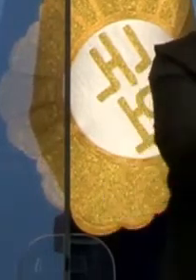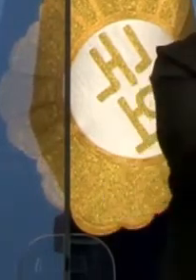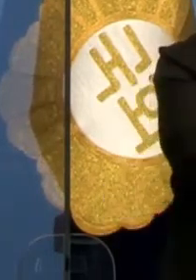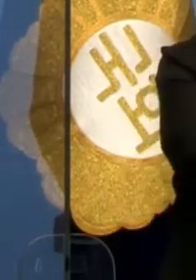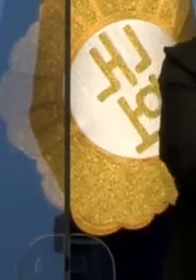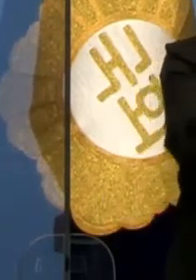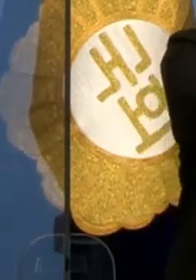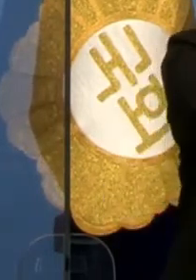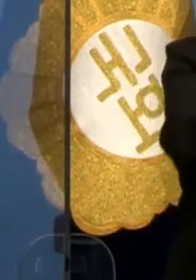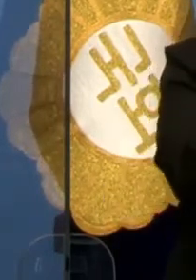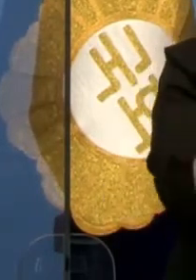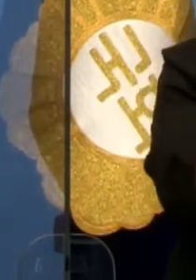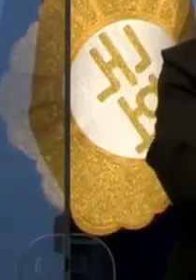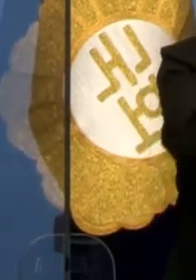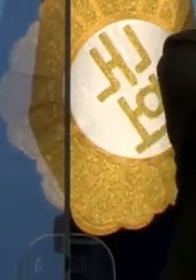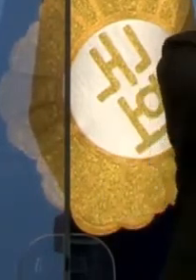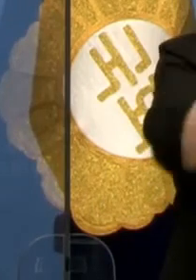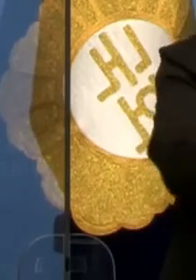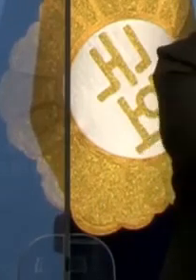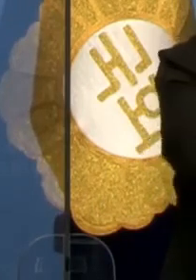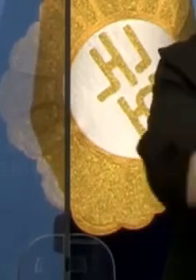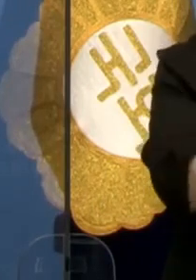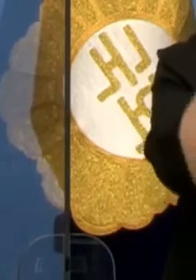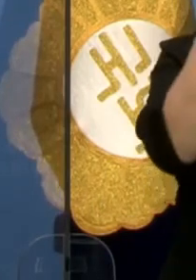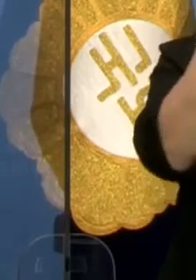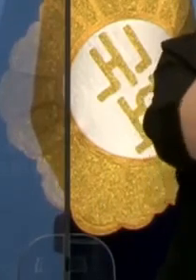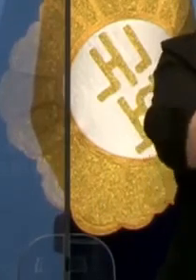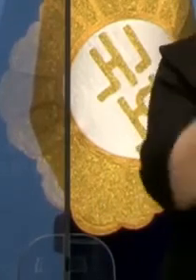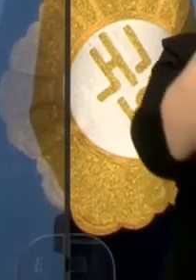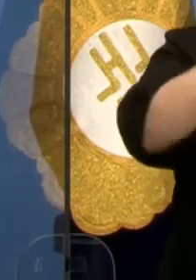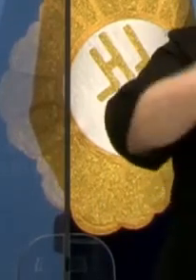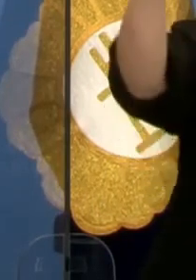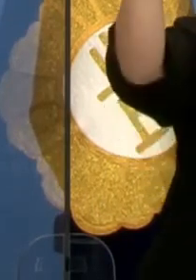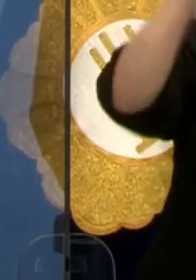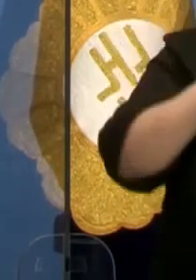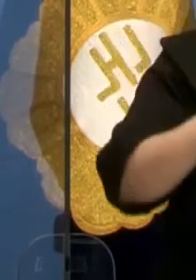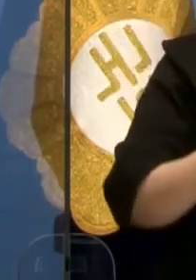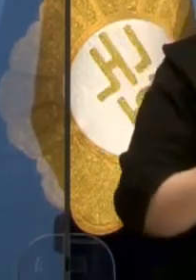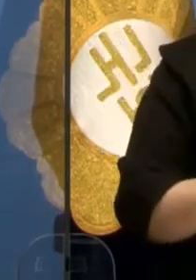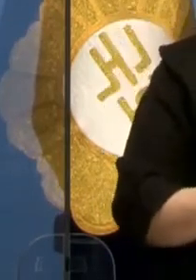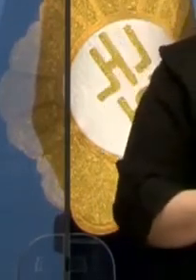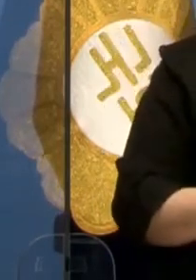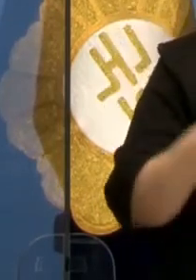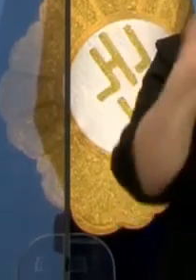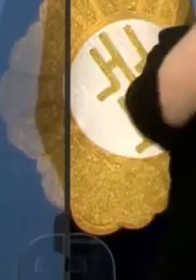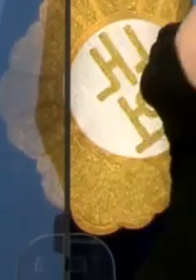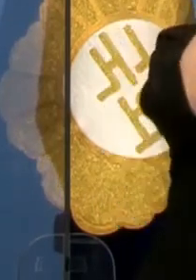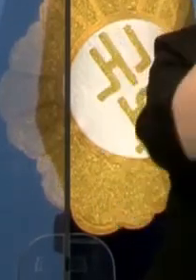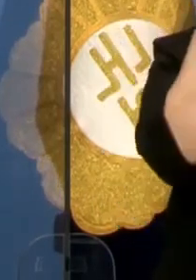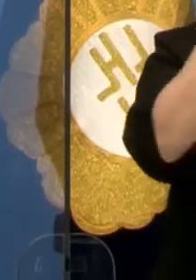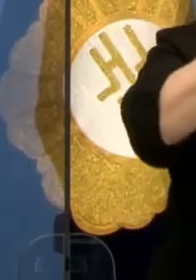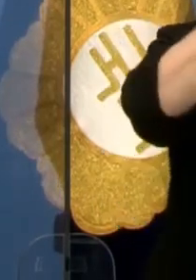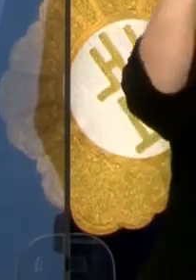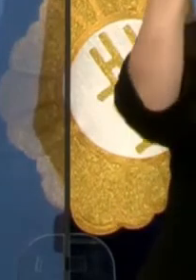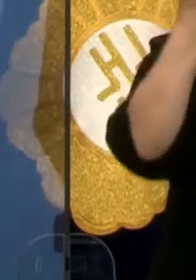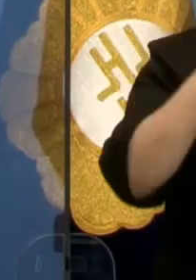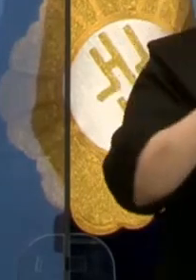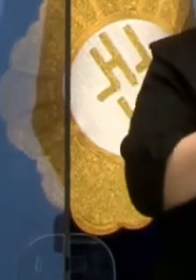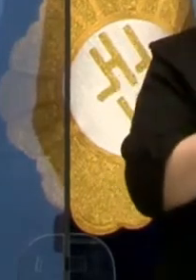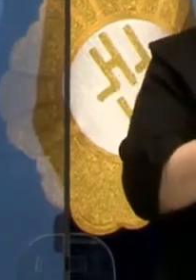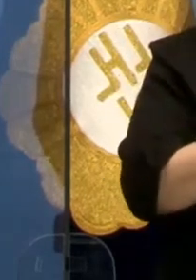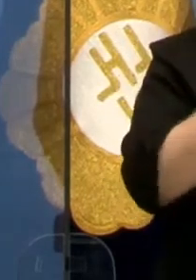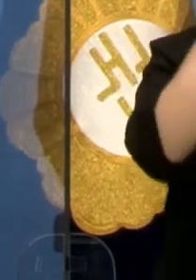검찰 공소장을 인용한다고 전제했지만 청와대 하명이란 전제 자체가 검찰의 상상과 허구의 논리에